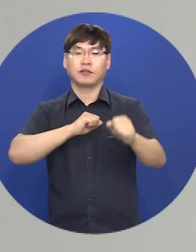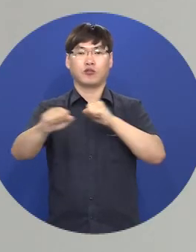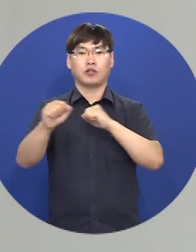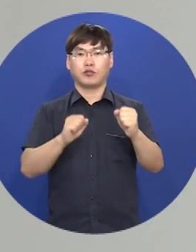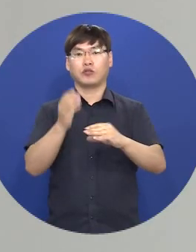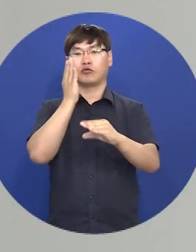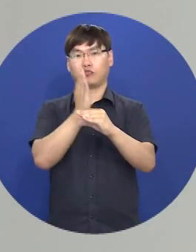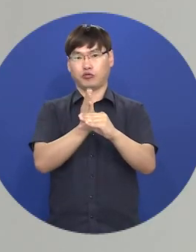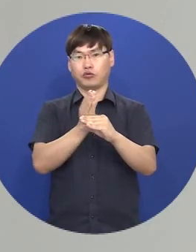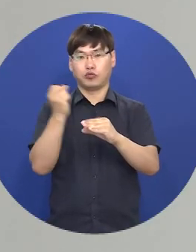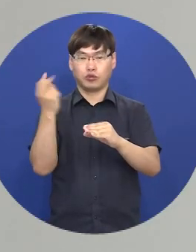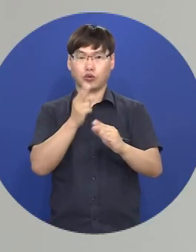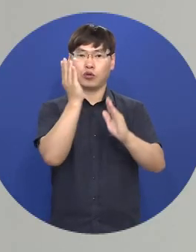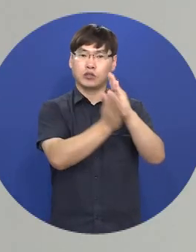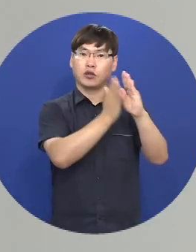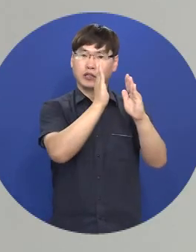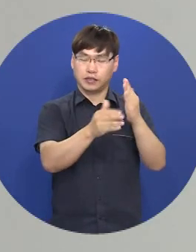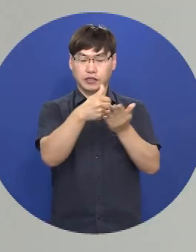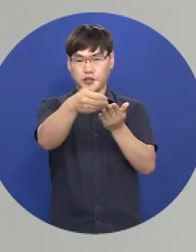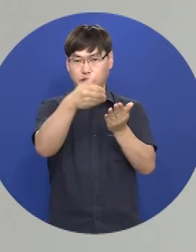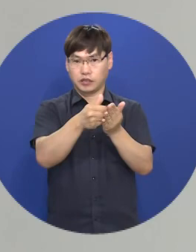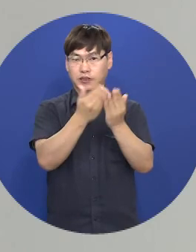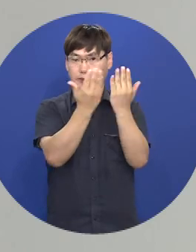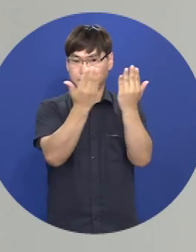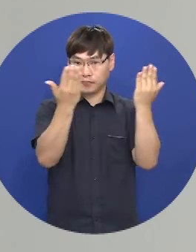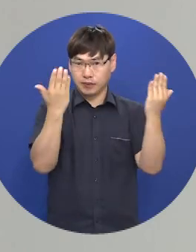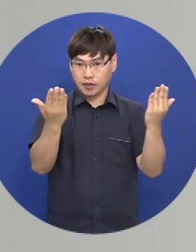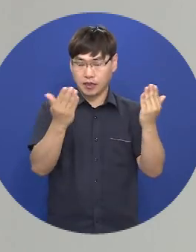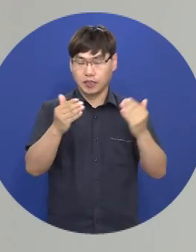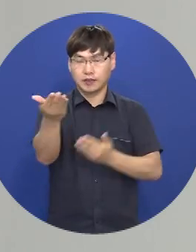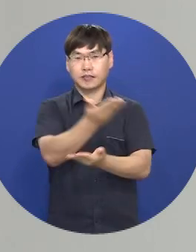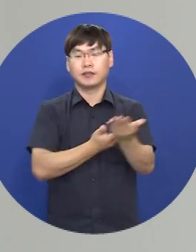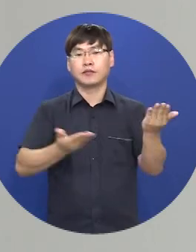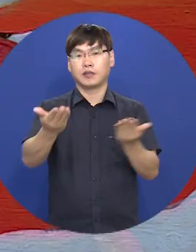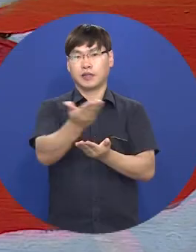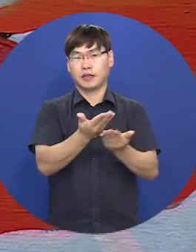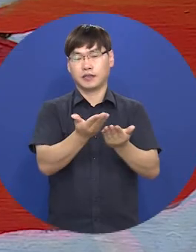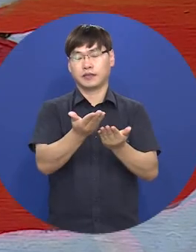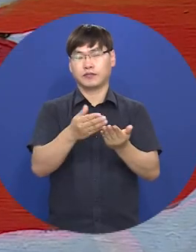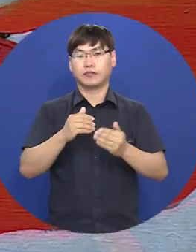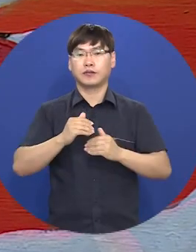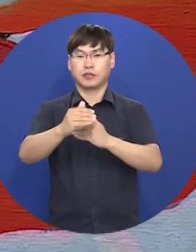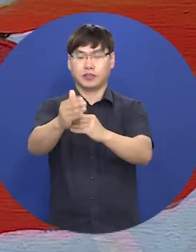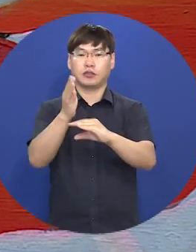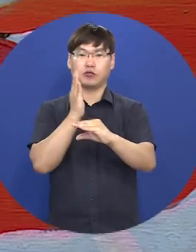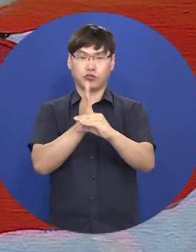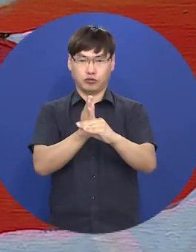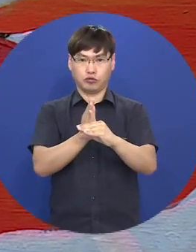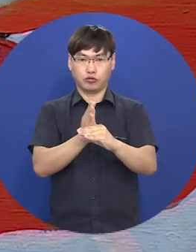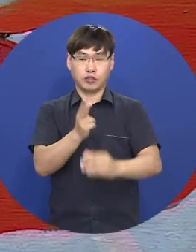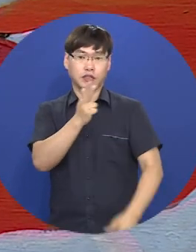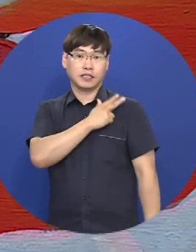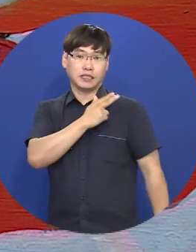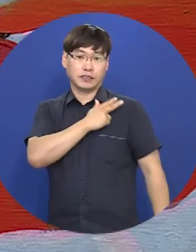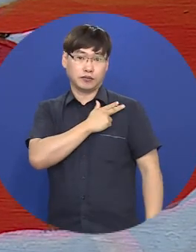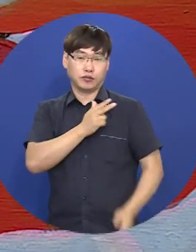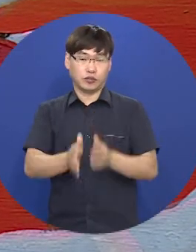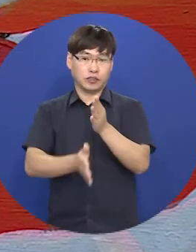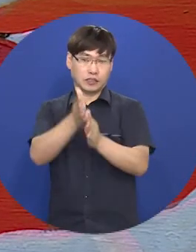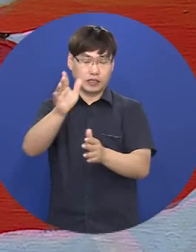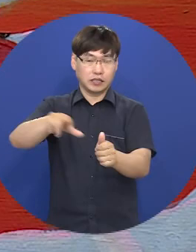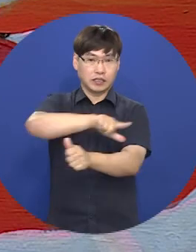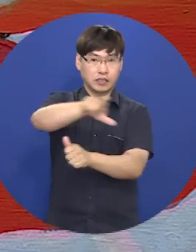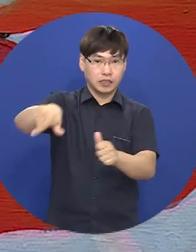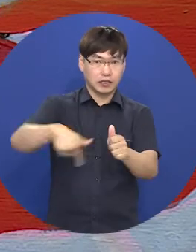또 정기적으로 전시를 열어 많은 사람들과 나누고 있습니다. 또한 진부 시내에서